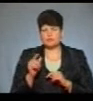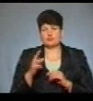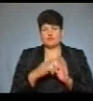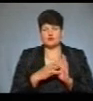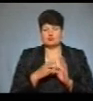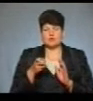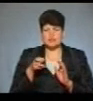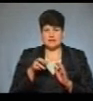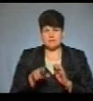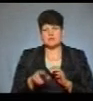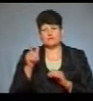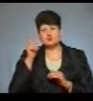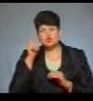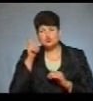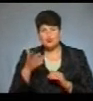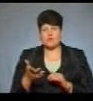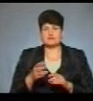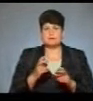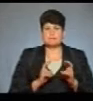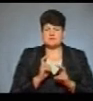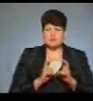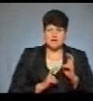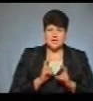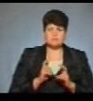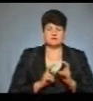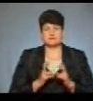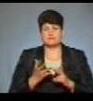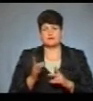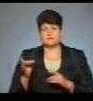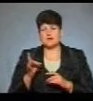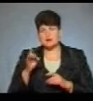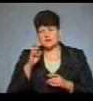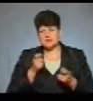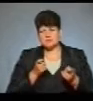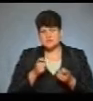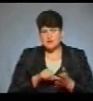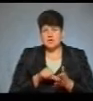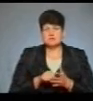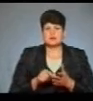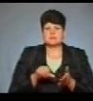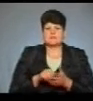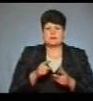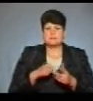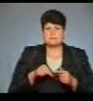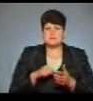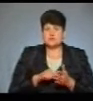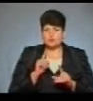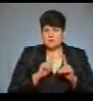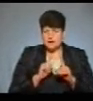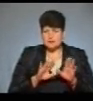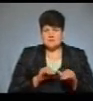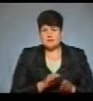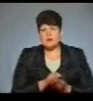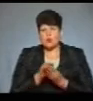міста, представники облдержадміністрації, підприємства, підрядника, експерти з ексгумації та представники Чортківської міськради. Після перепоховання